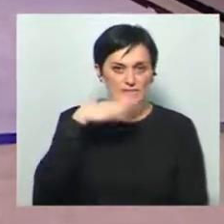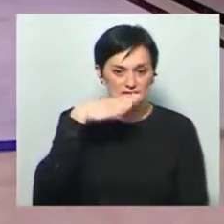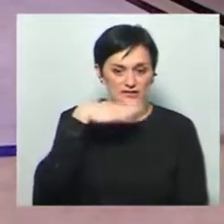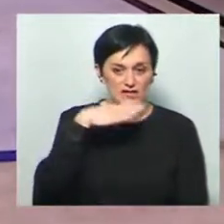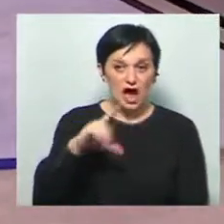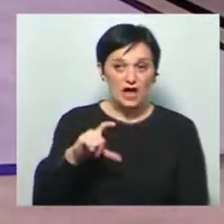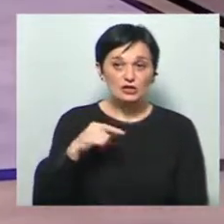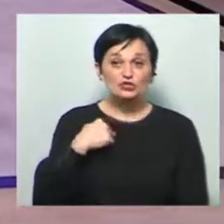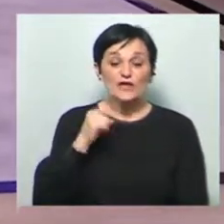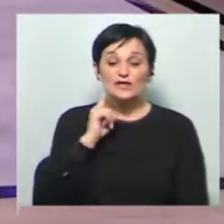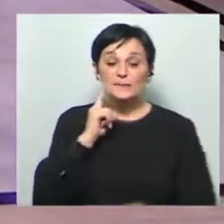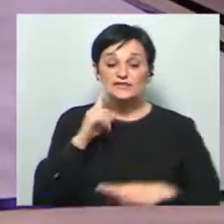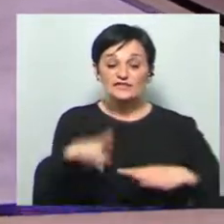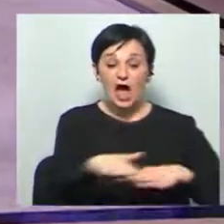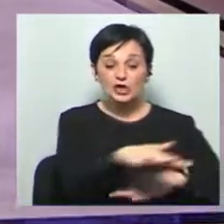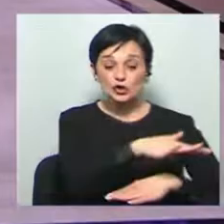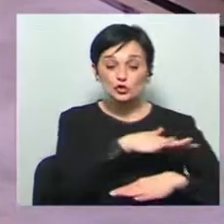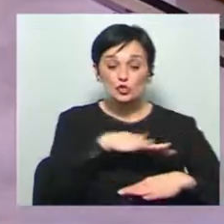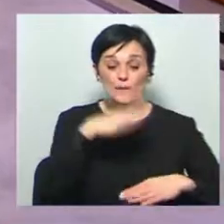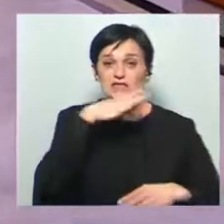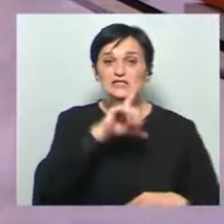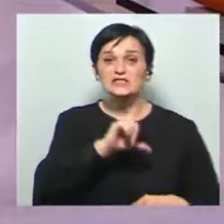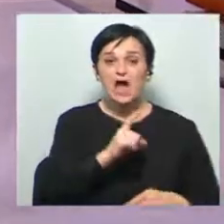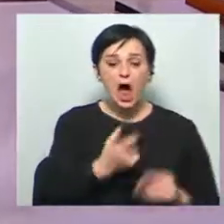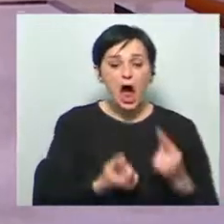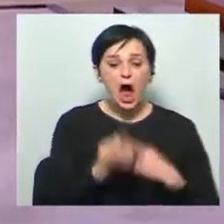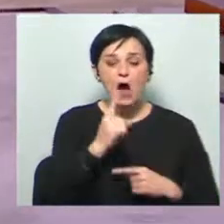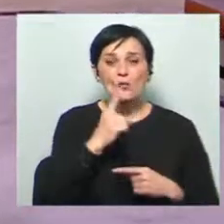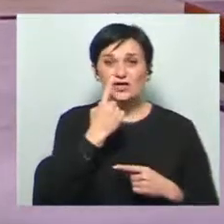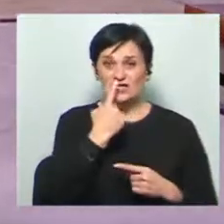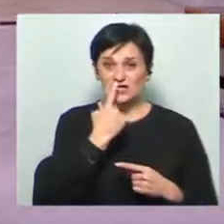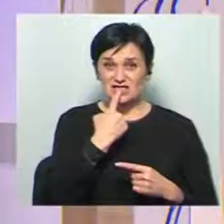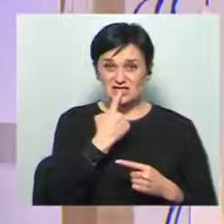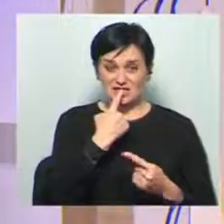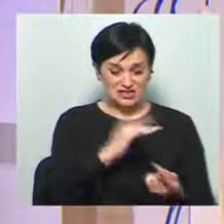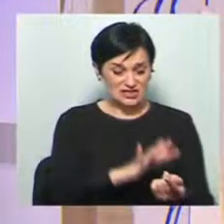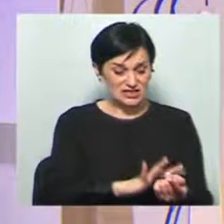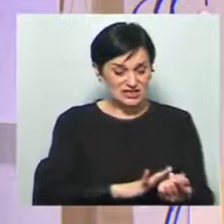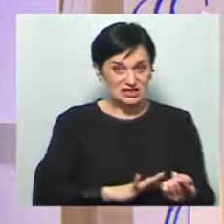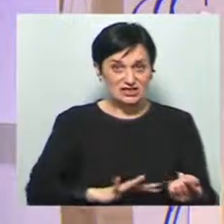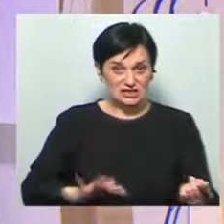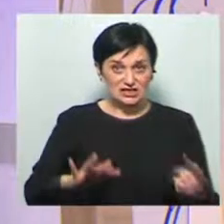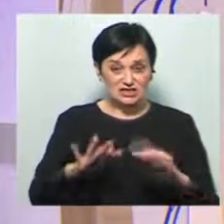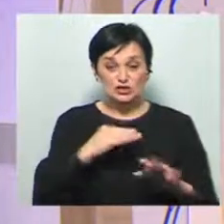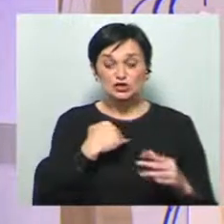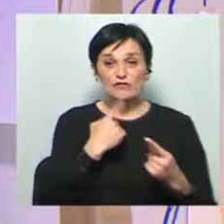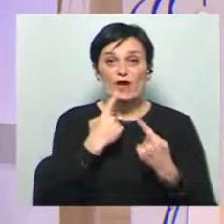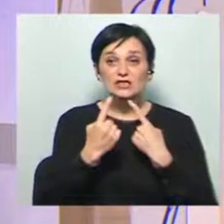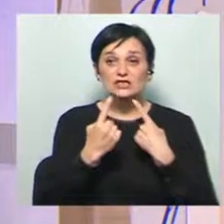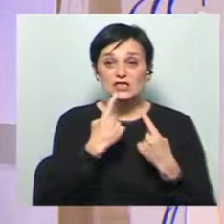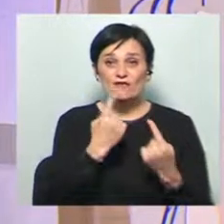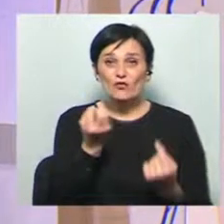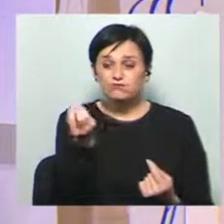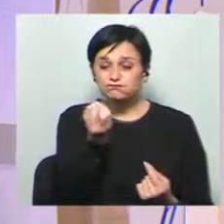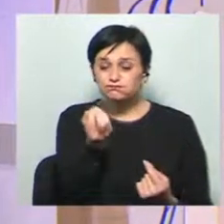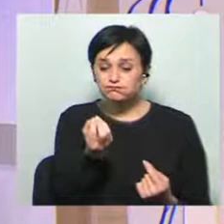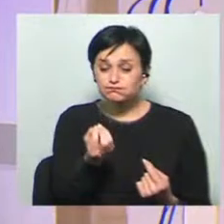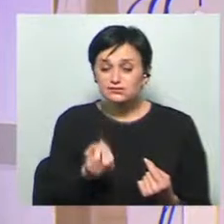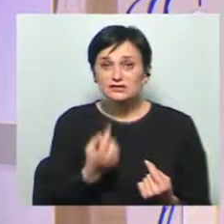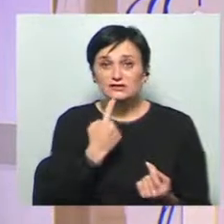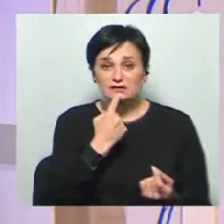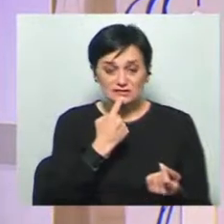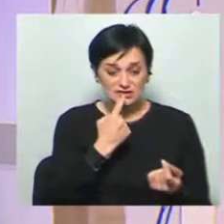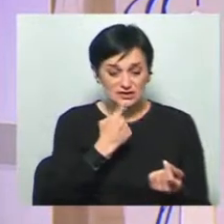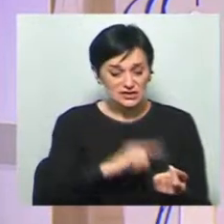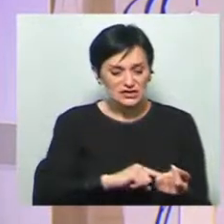ჩვენს წონე ზონაშიც არის ყოველთვის წყალი და აღმოჩნდა, რომ სისხლის სიბლანტესთან დაკავშირებით, როდესაც ვლაპარაკობთ, სისხლის შედედებასთან დაკავშირებით, რომ